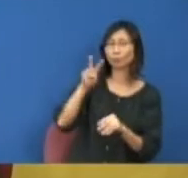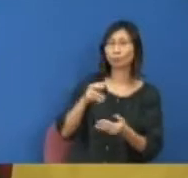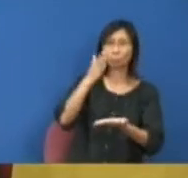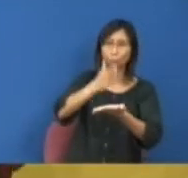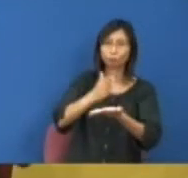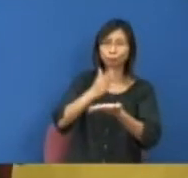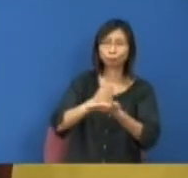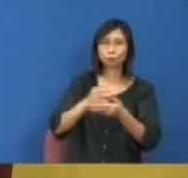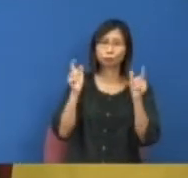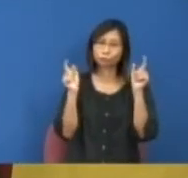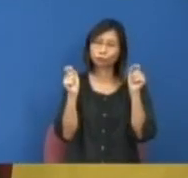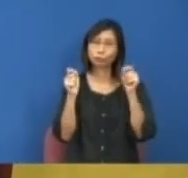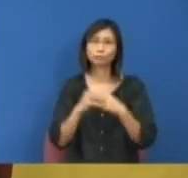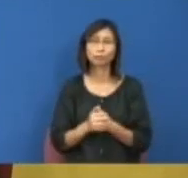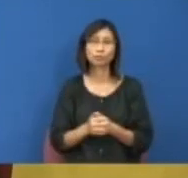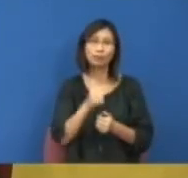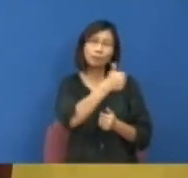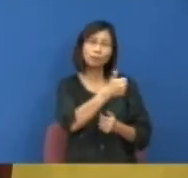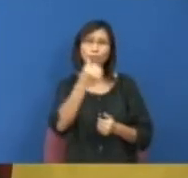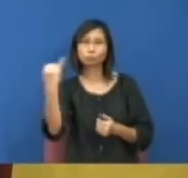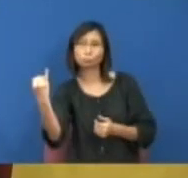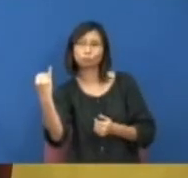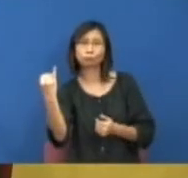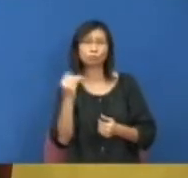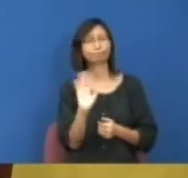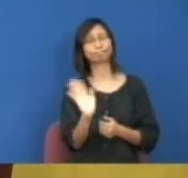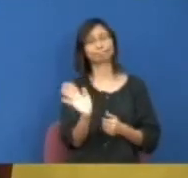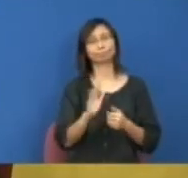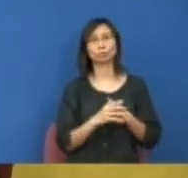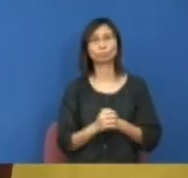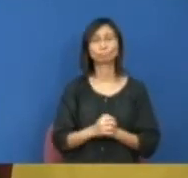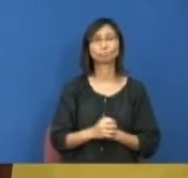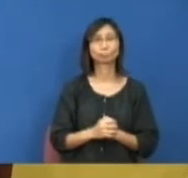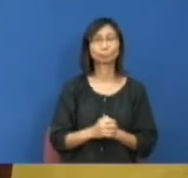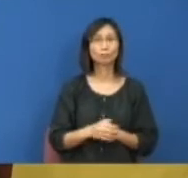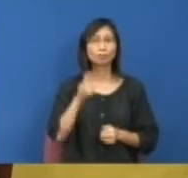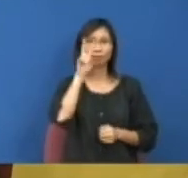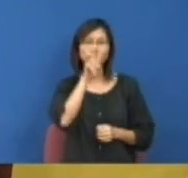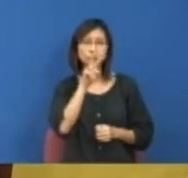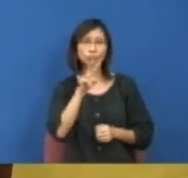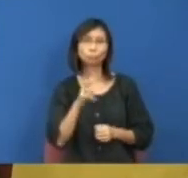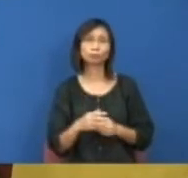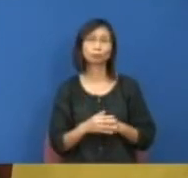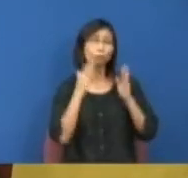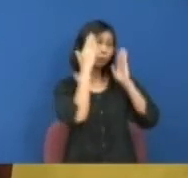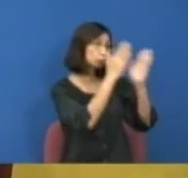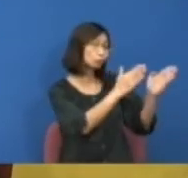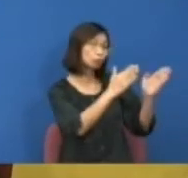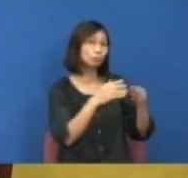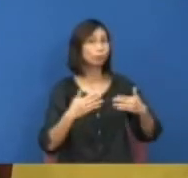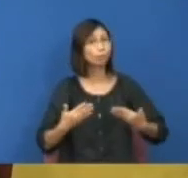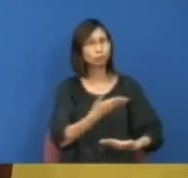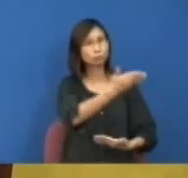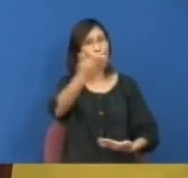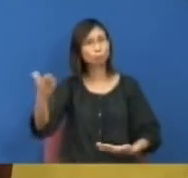析啊。咁冇話啱同錯，或者冇一個絕對啱同錯。但起碼睇完呢個節目之後，大家都能夠即係對